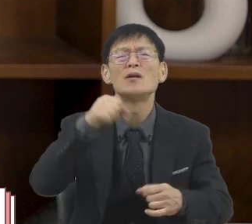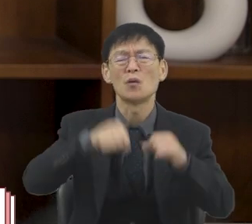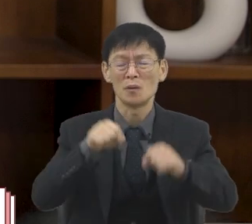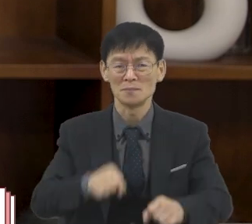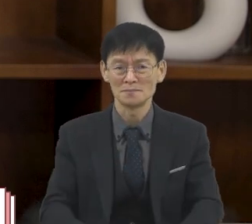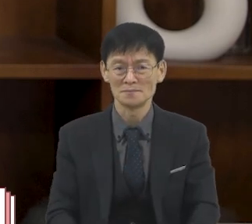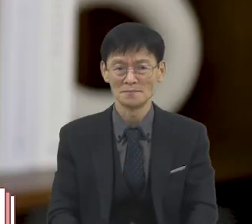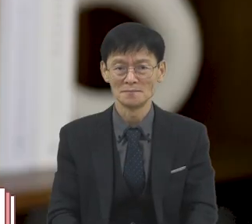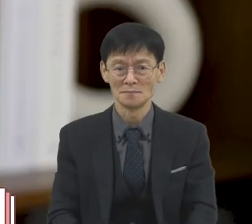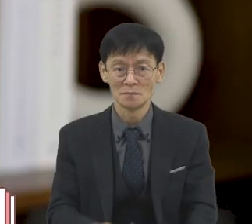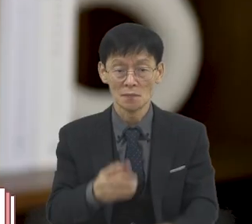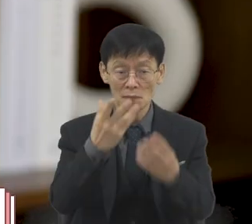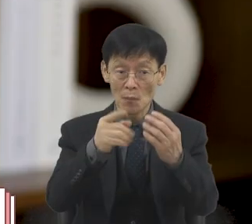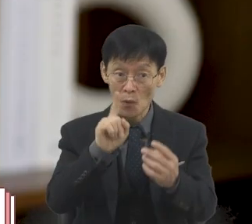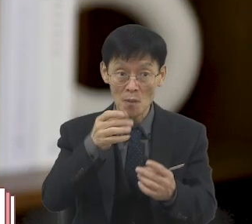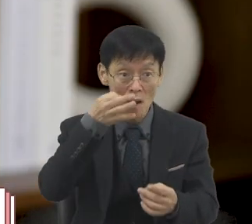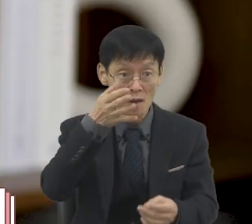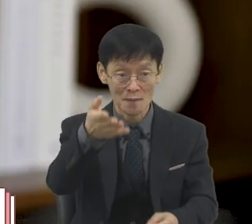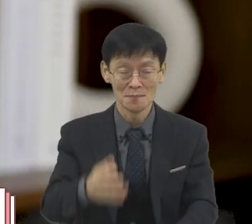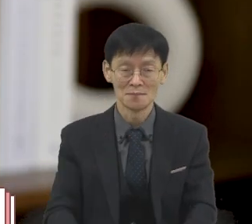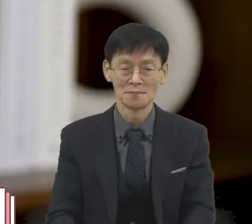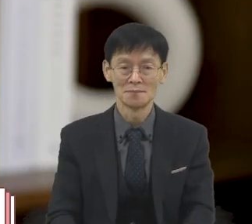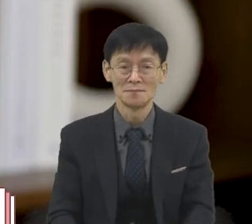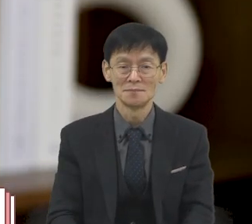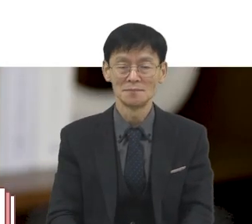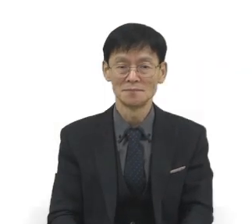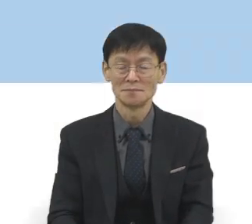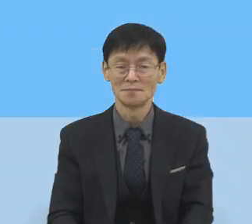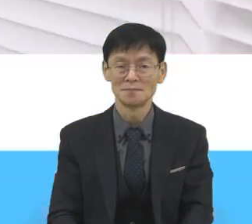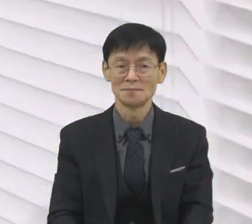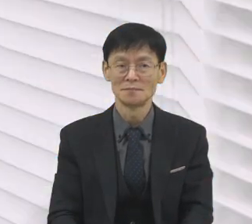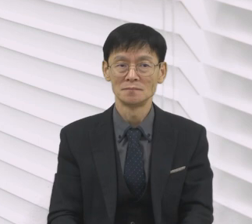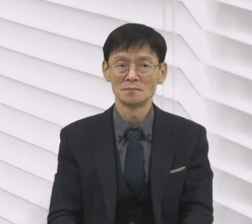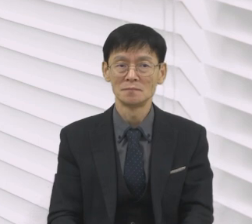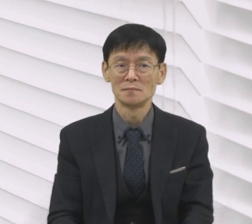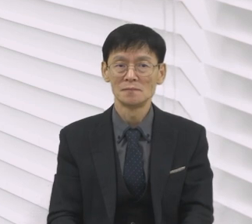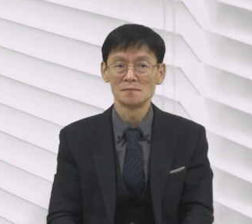행동을 말합니다. 그럼 어떤 사례들이 있는지 볼게요.